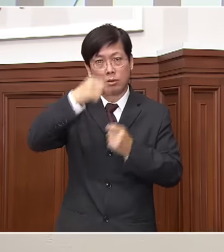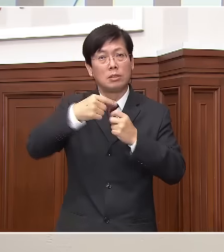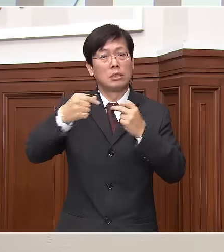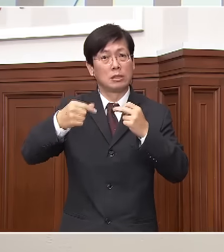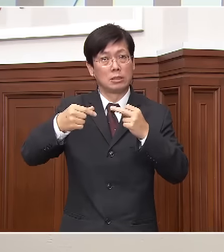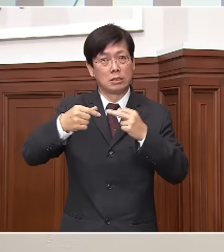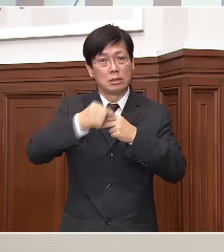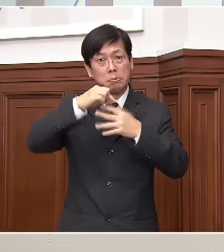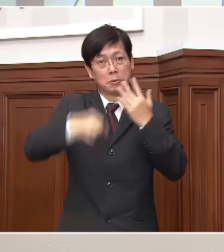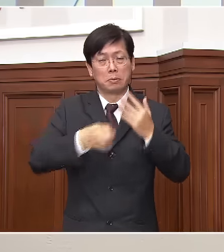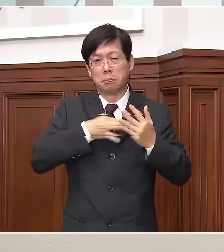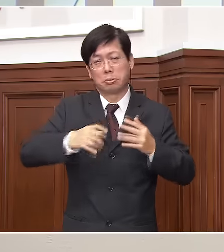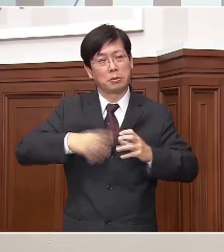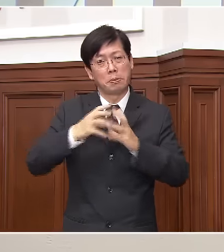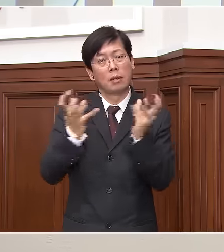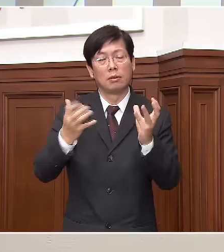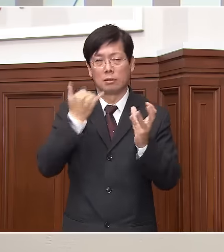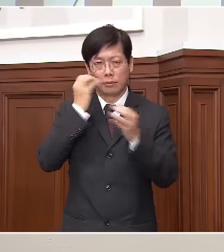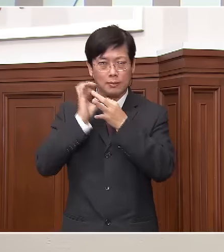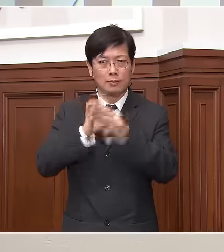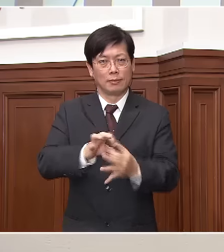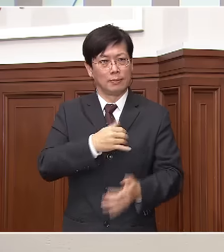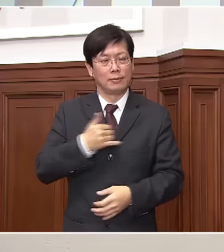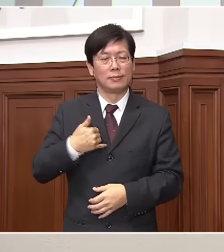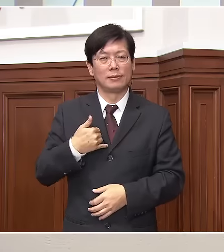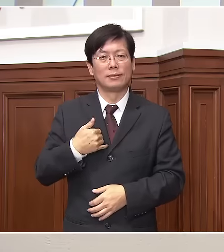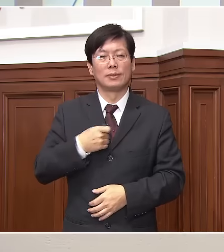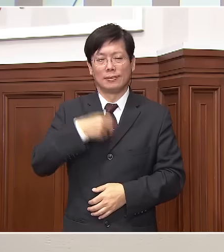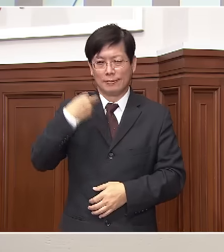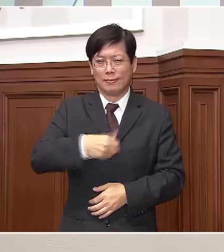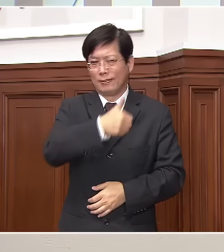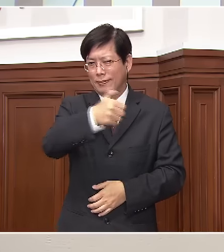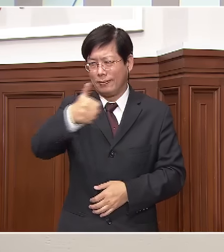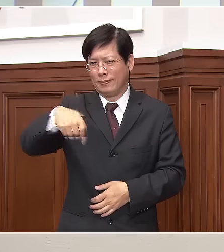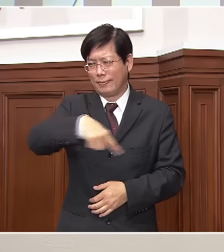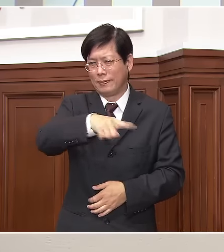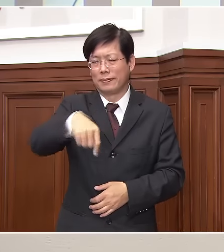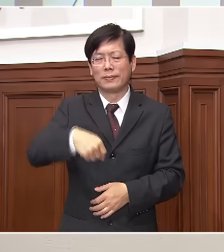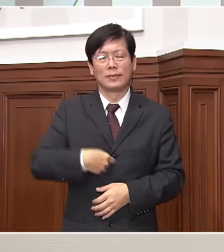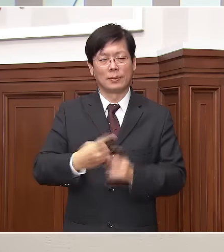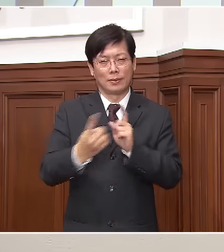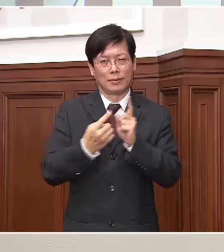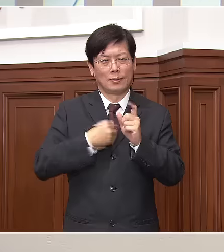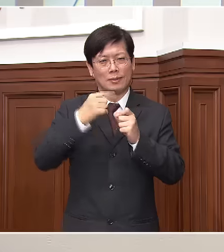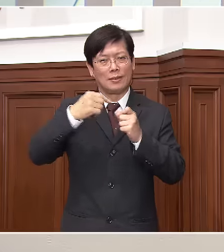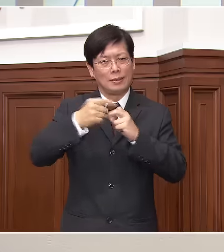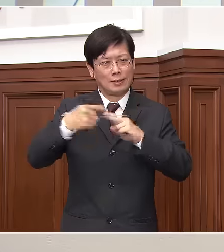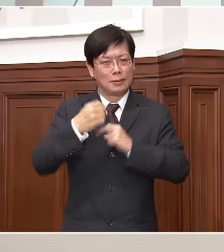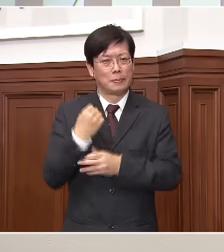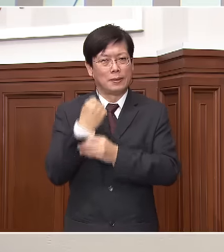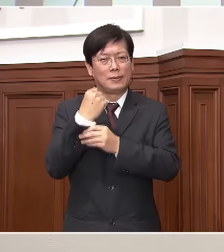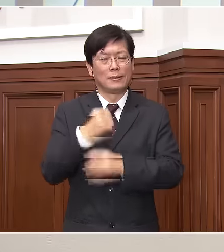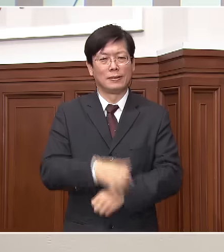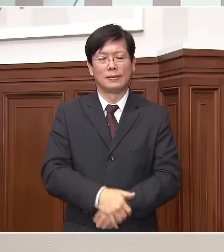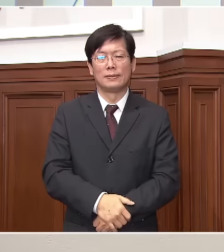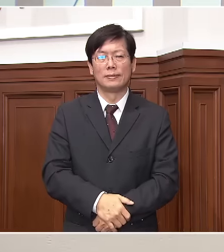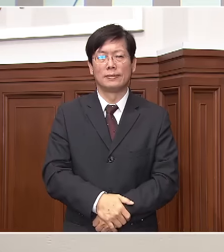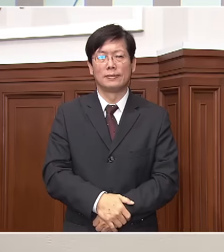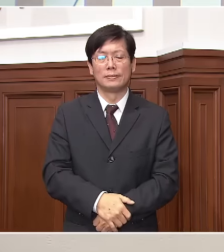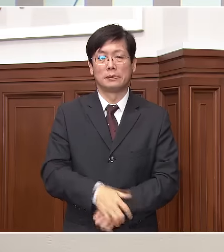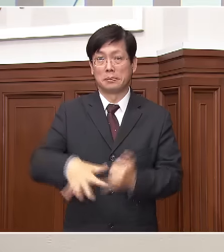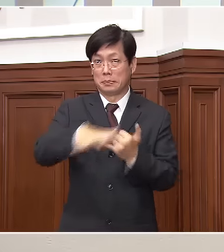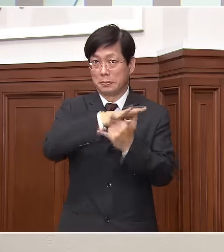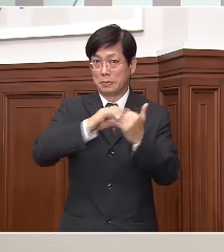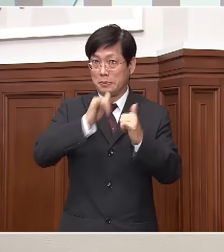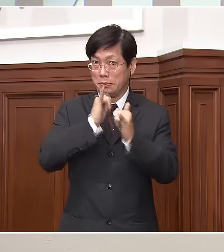要破产，能够永续。我要特别感谢他们对年金改革的支持。全体国